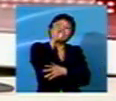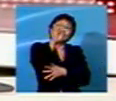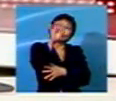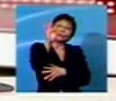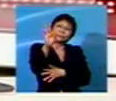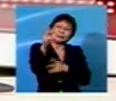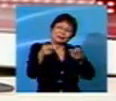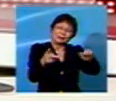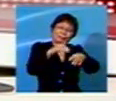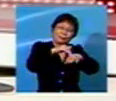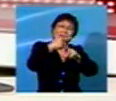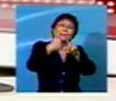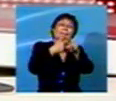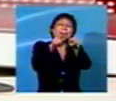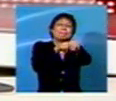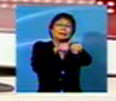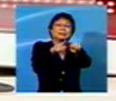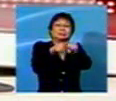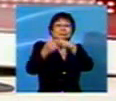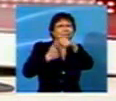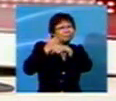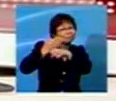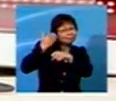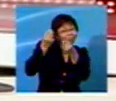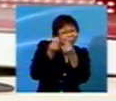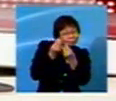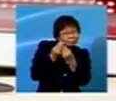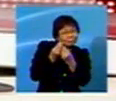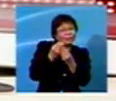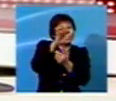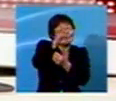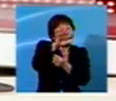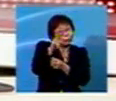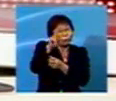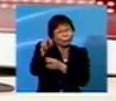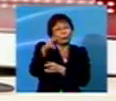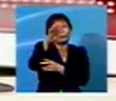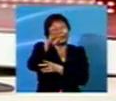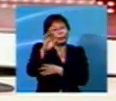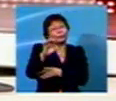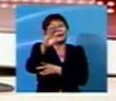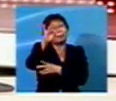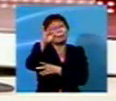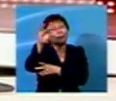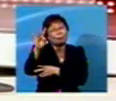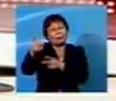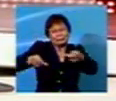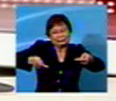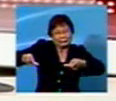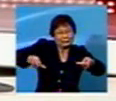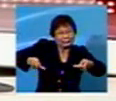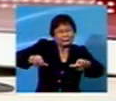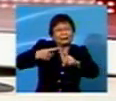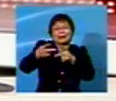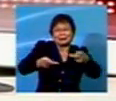52489 unit pada tempoh sama tahun lepas daripada jumlah itu sebanyak 52,488 unit terdiri